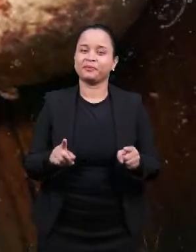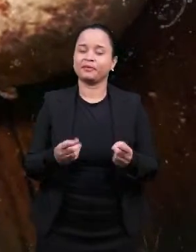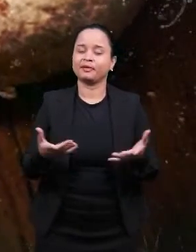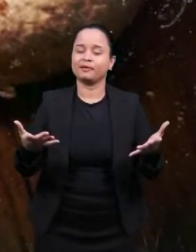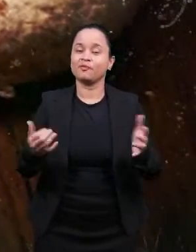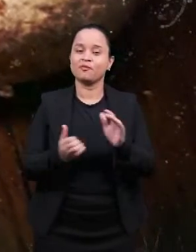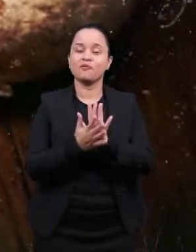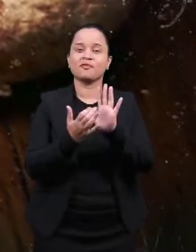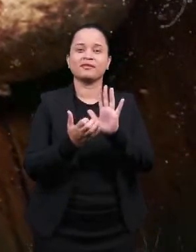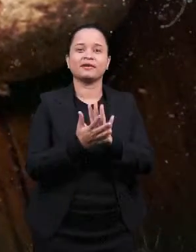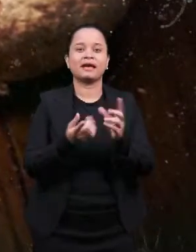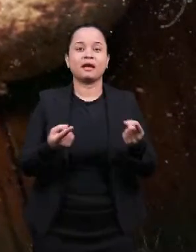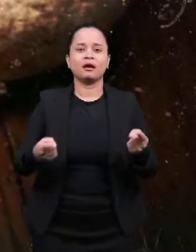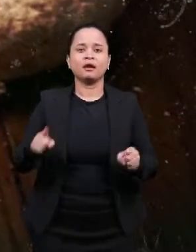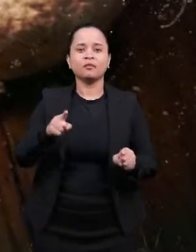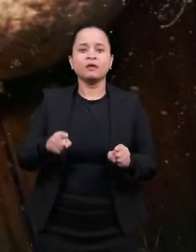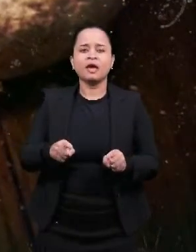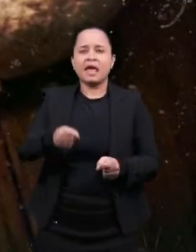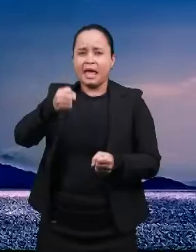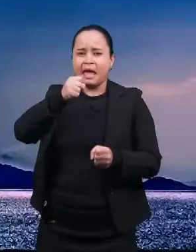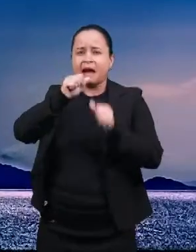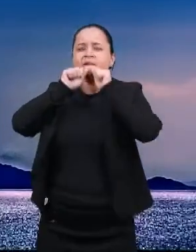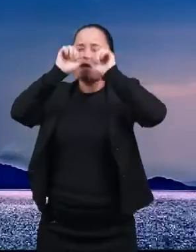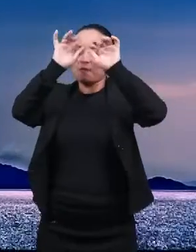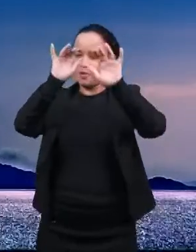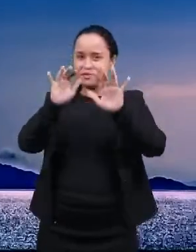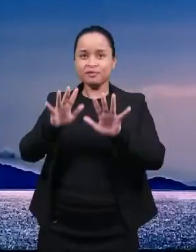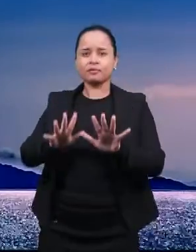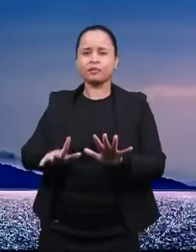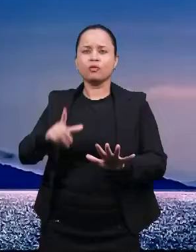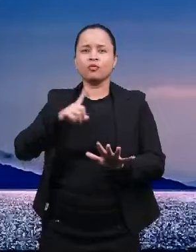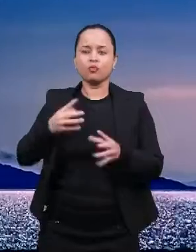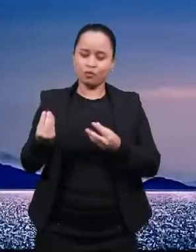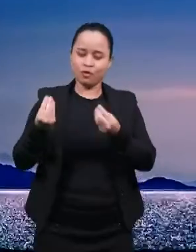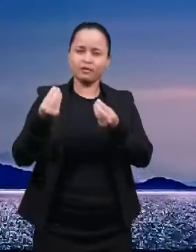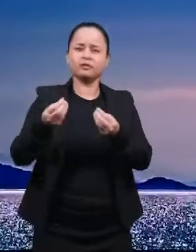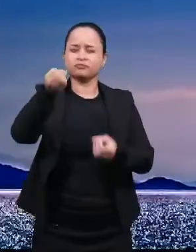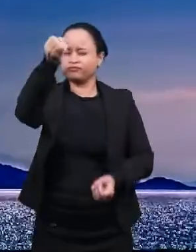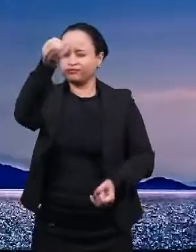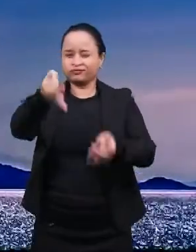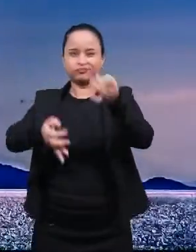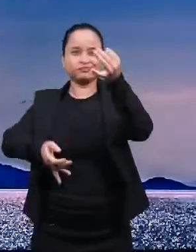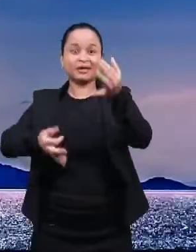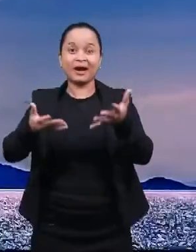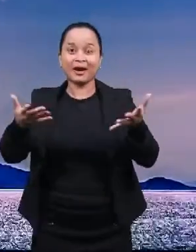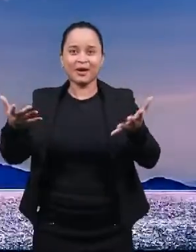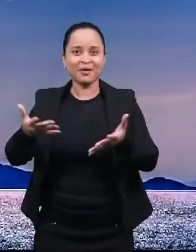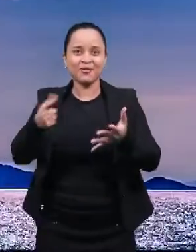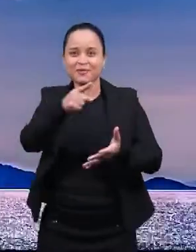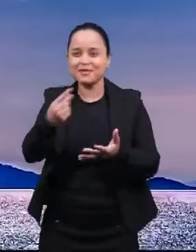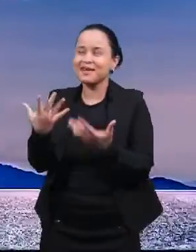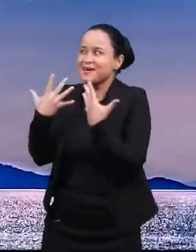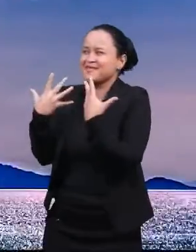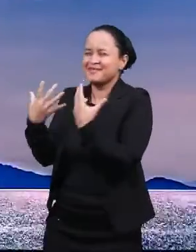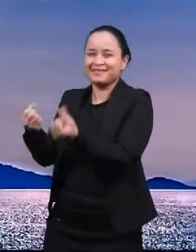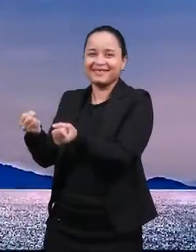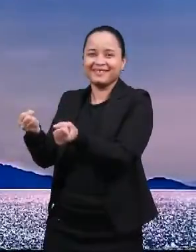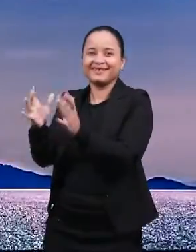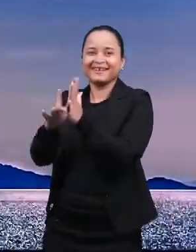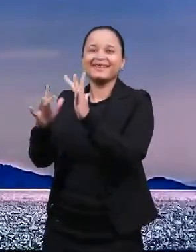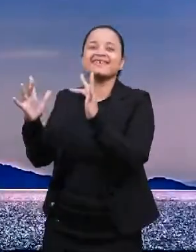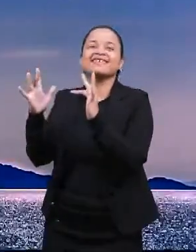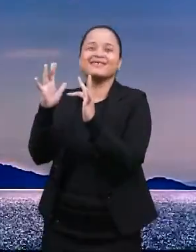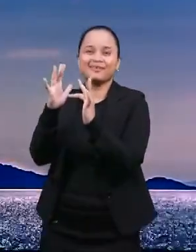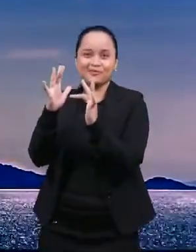Брат мой, во стол наполнен, бери обильно, потому что Христос